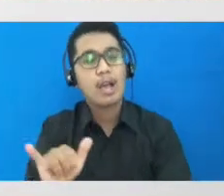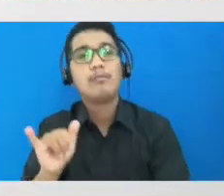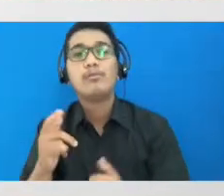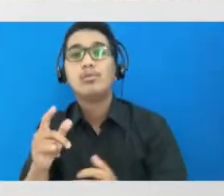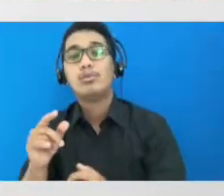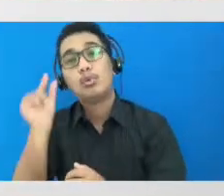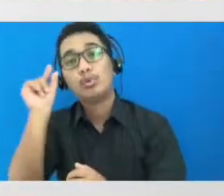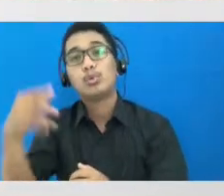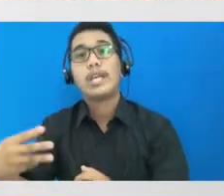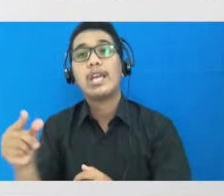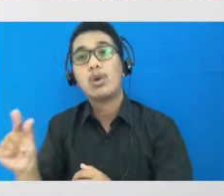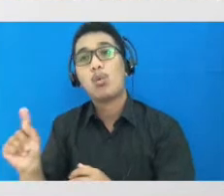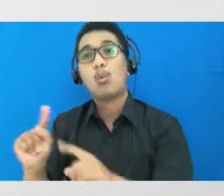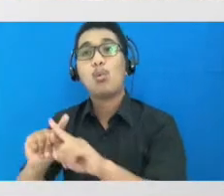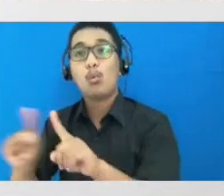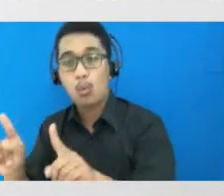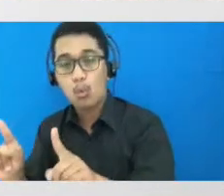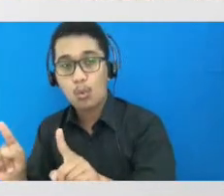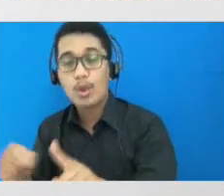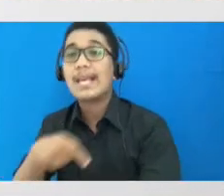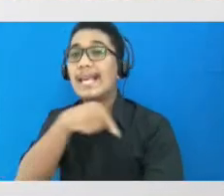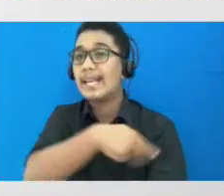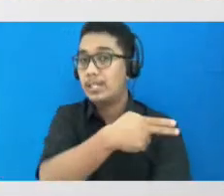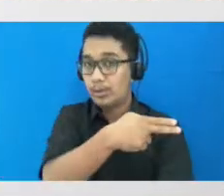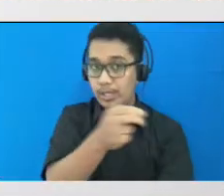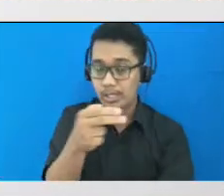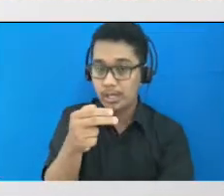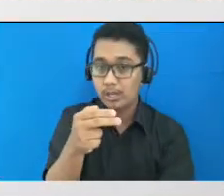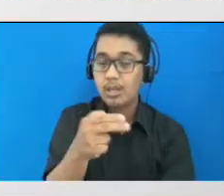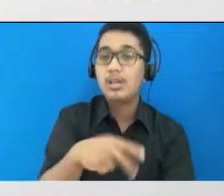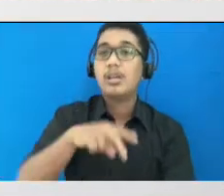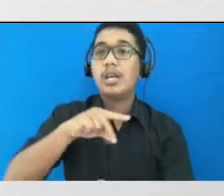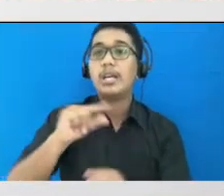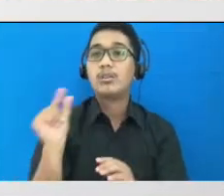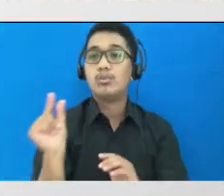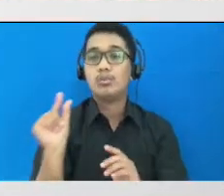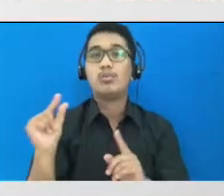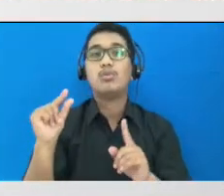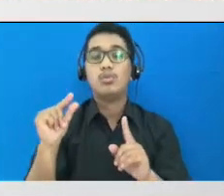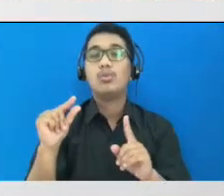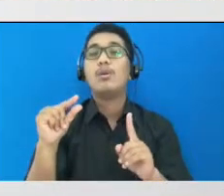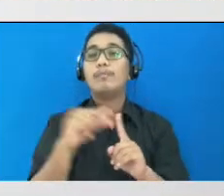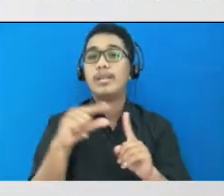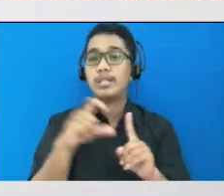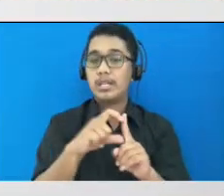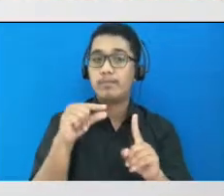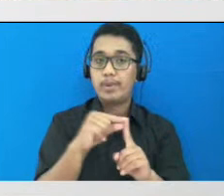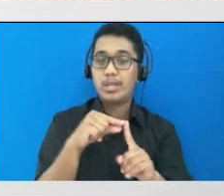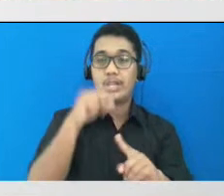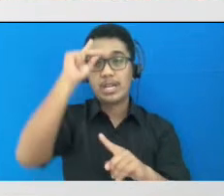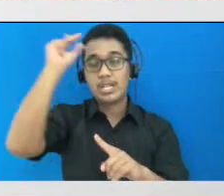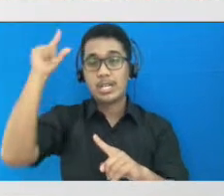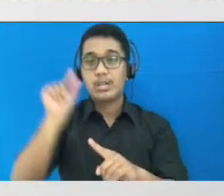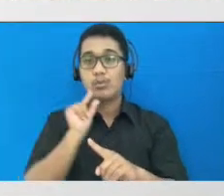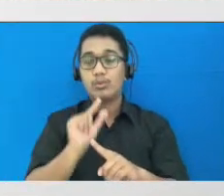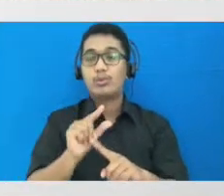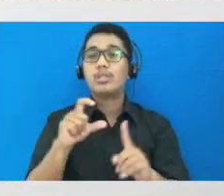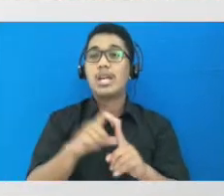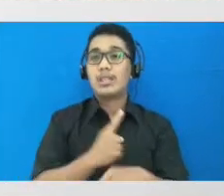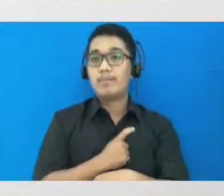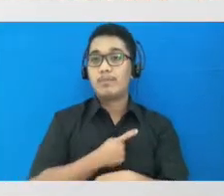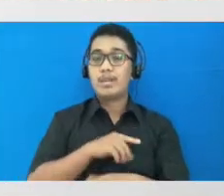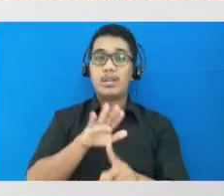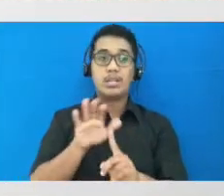Eropa. Tetapi sayangnya di negara kita RUU PDP, yaitu Rancangan Undang-Undang Perlindungan Data Pribadi,